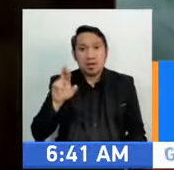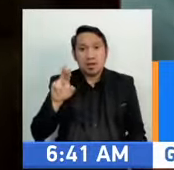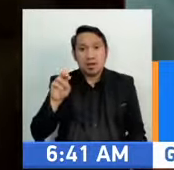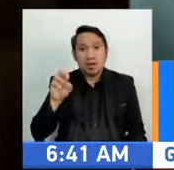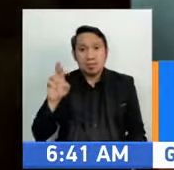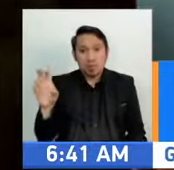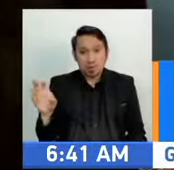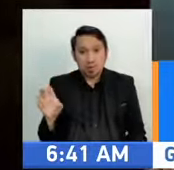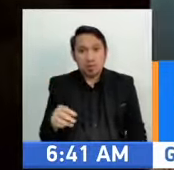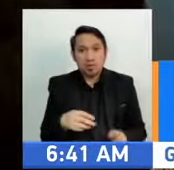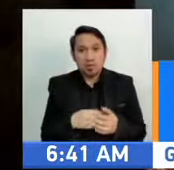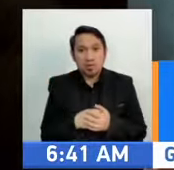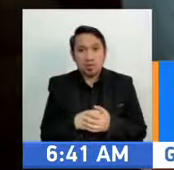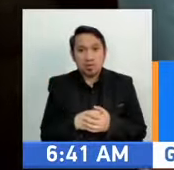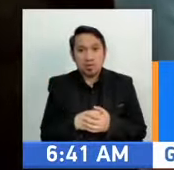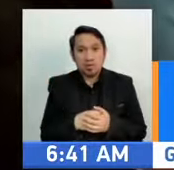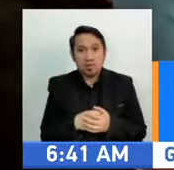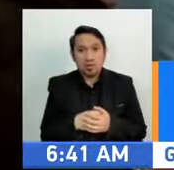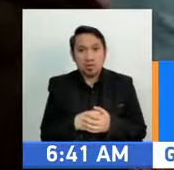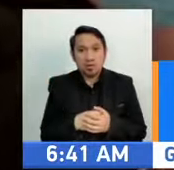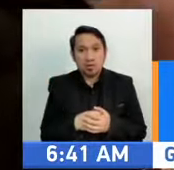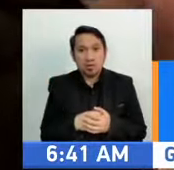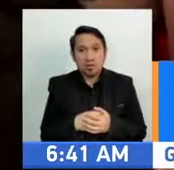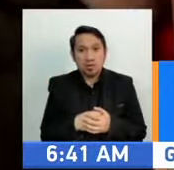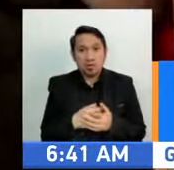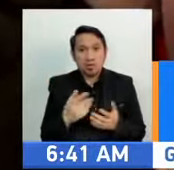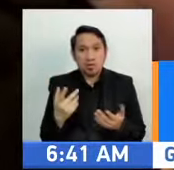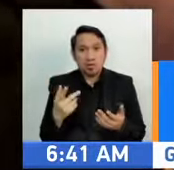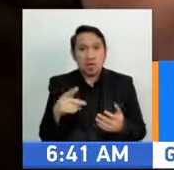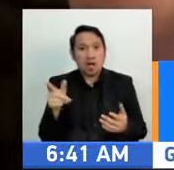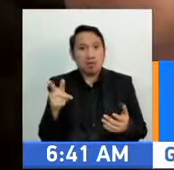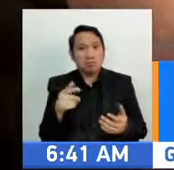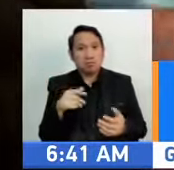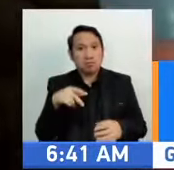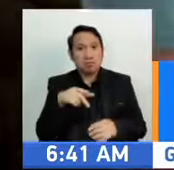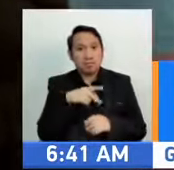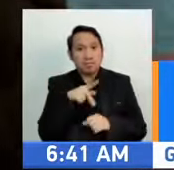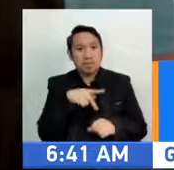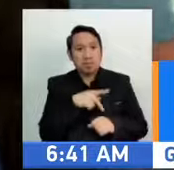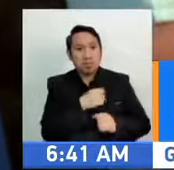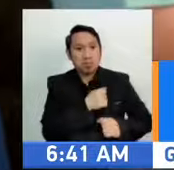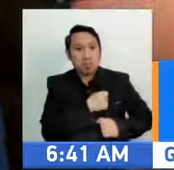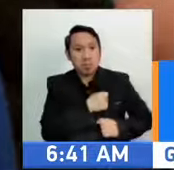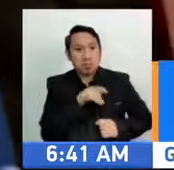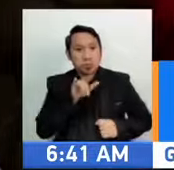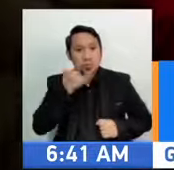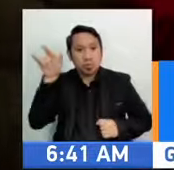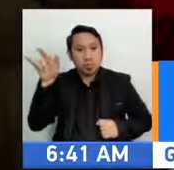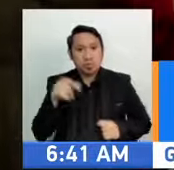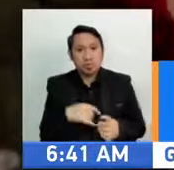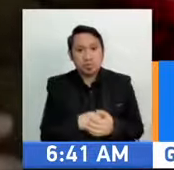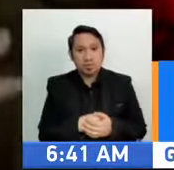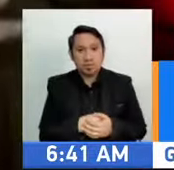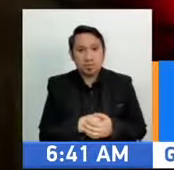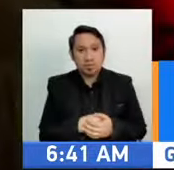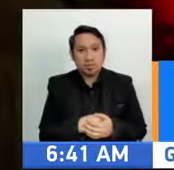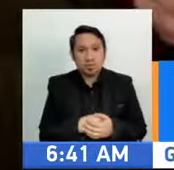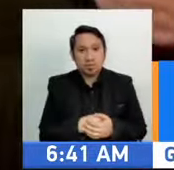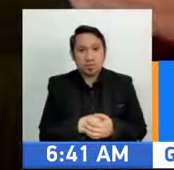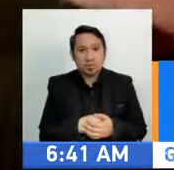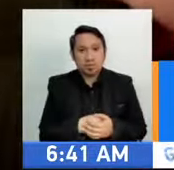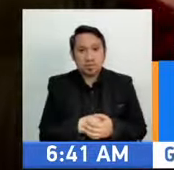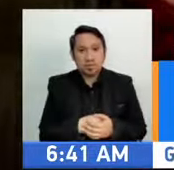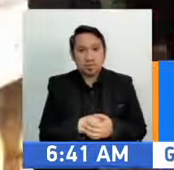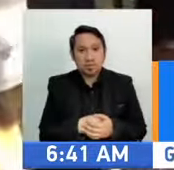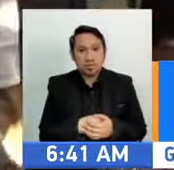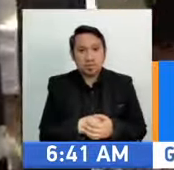Bilyamore Airbase. We are Philippine Air Force. Ah, ito, ha? Ayan, oh. Ayan, Diwata.